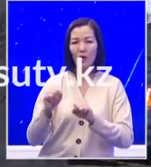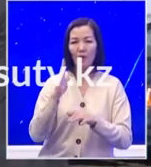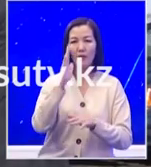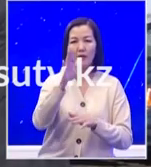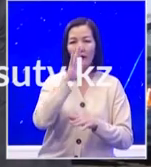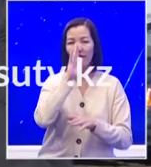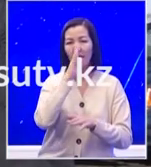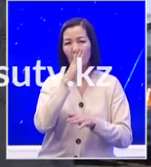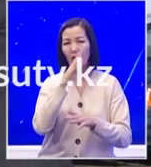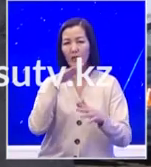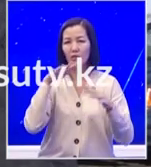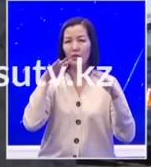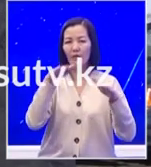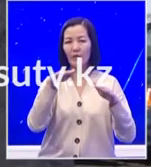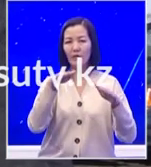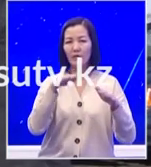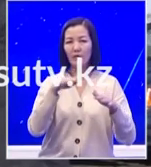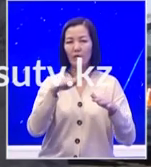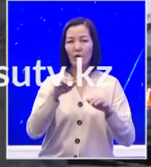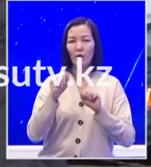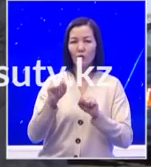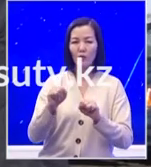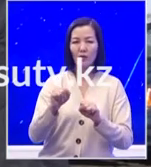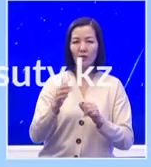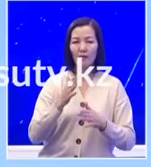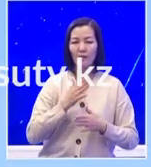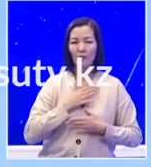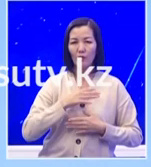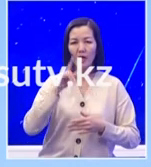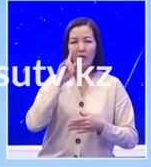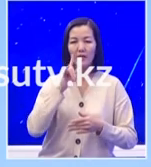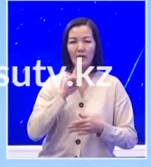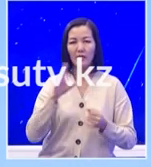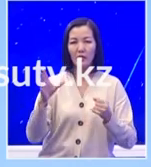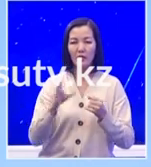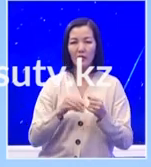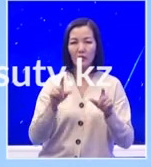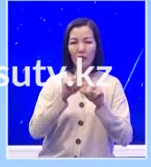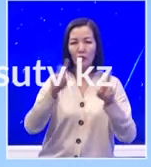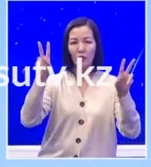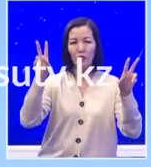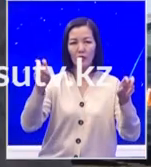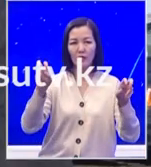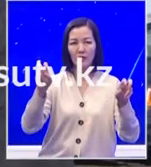жауға тоқтаңдар, бұл қазақтың жері дейтіндей бір мағына беріп, үлкен ұрандап тұрған бір сипат береді.